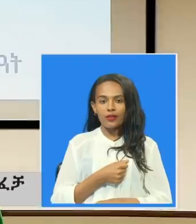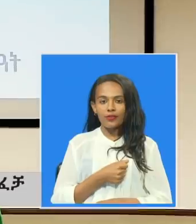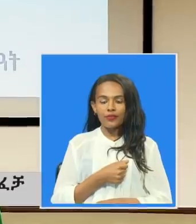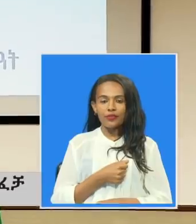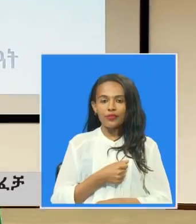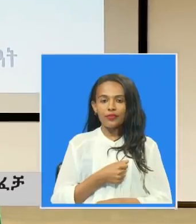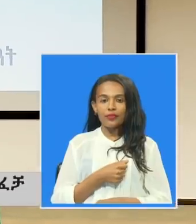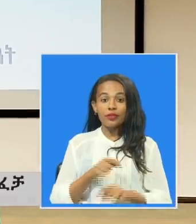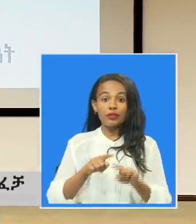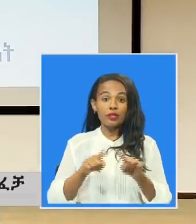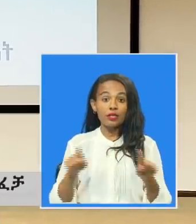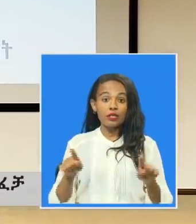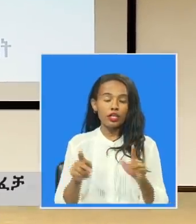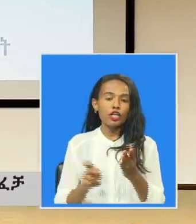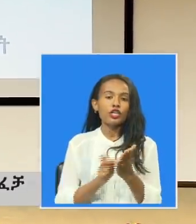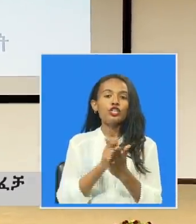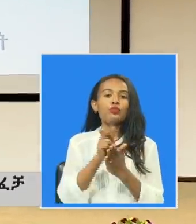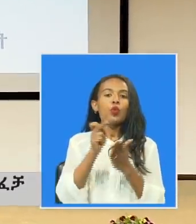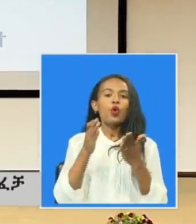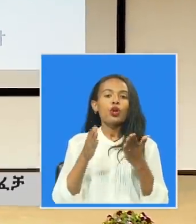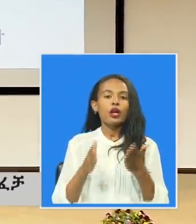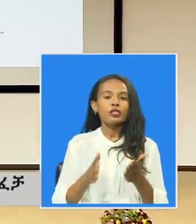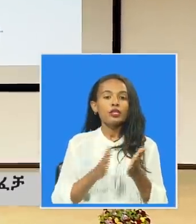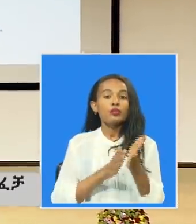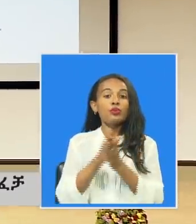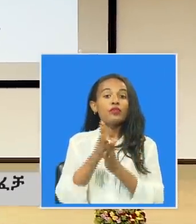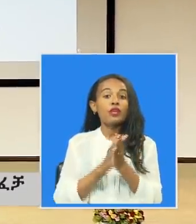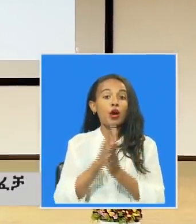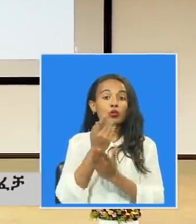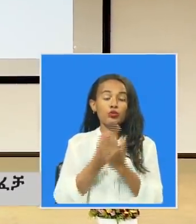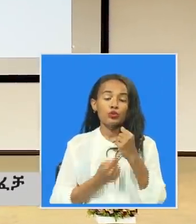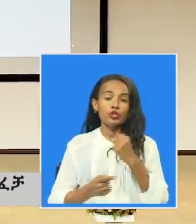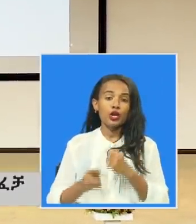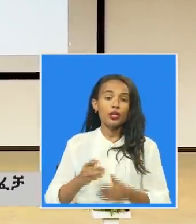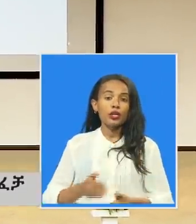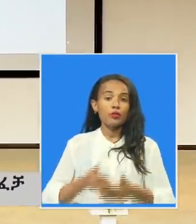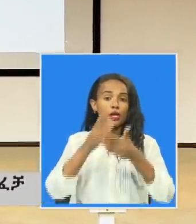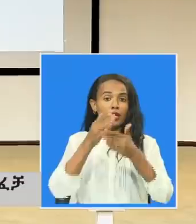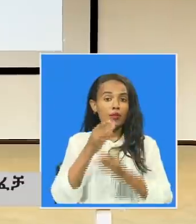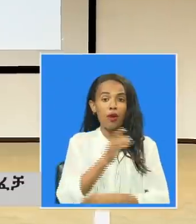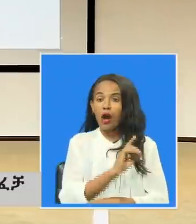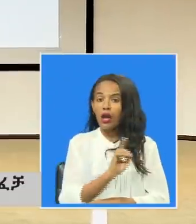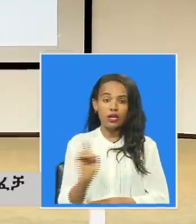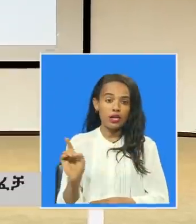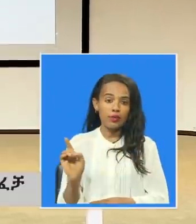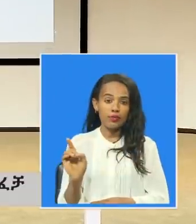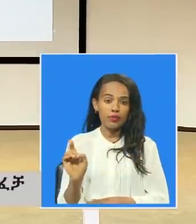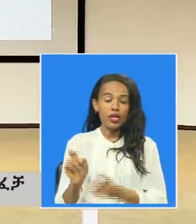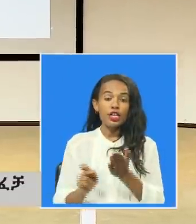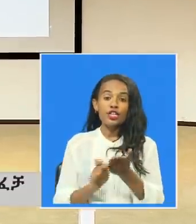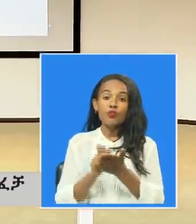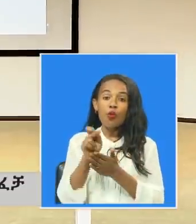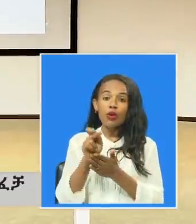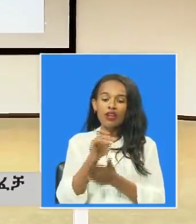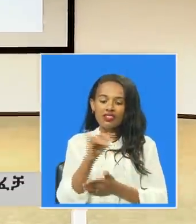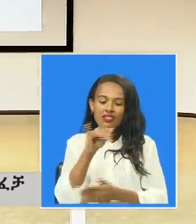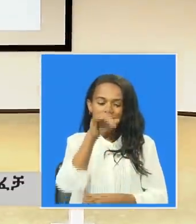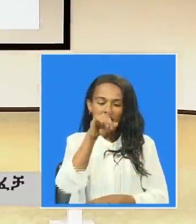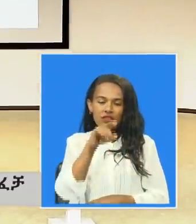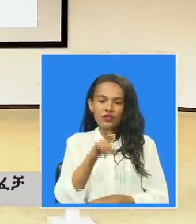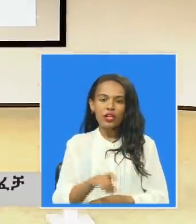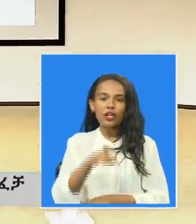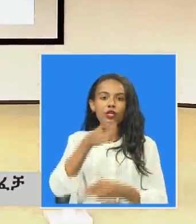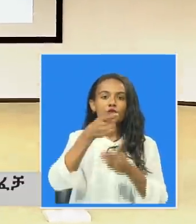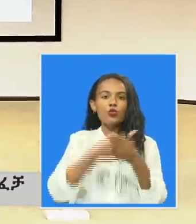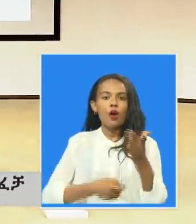ሆኖም ዲሞክራሲ በፍላጎት ብቻ የሚገነባ አይደለም። ዲሞክራሲ እንዳስፈላጊነቱ